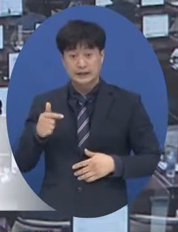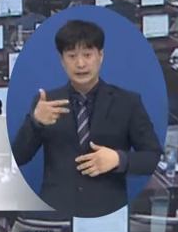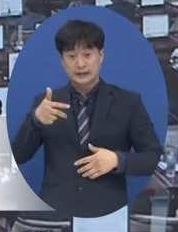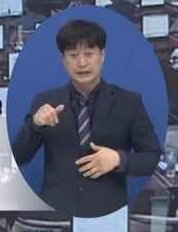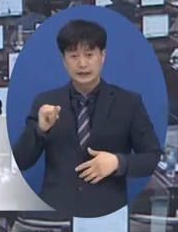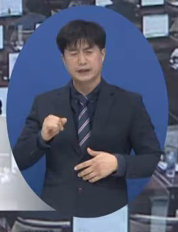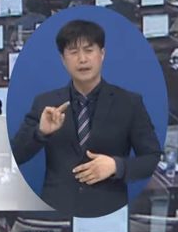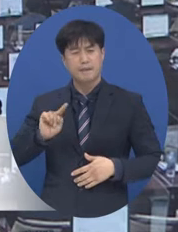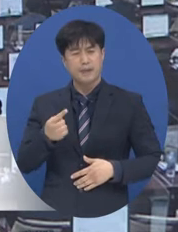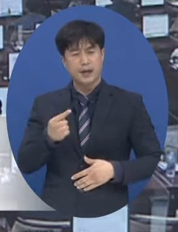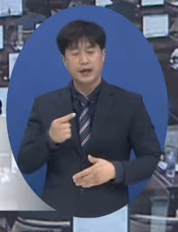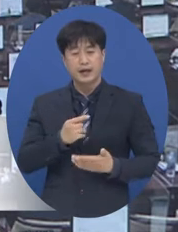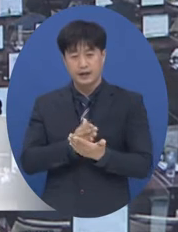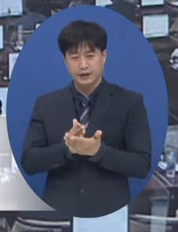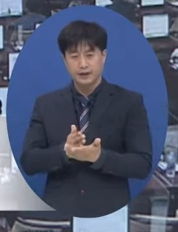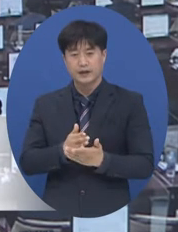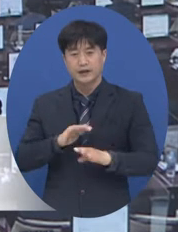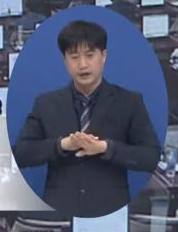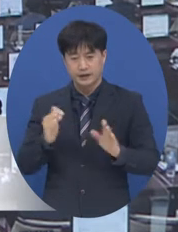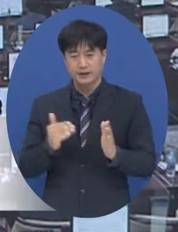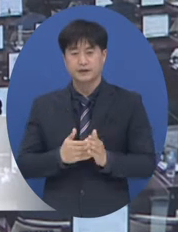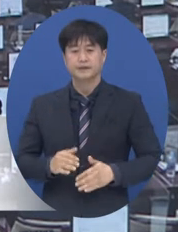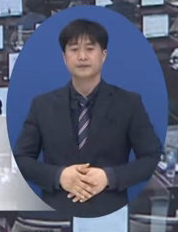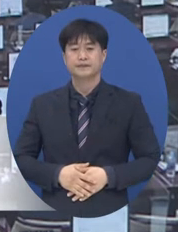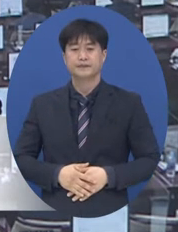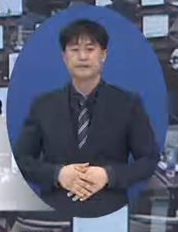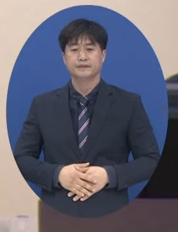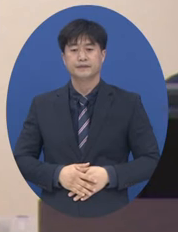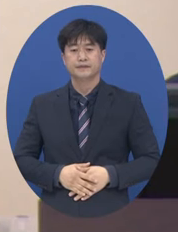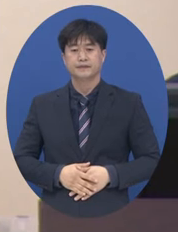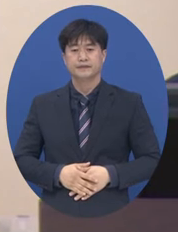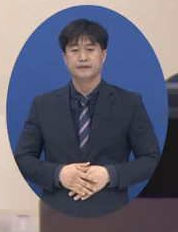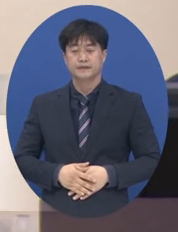개의 안건을 처리했습니다. 최지연 기자의 보도입니다.